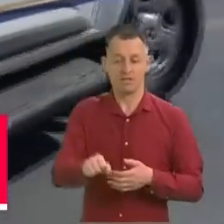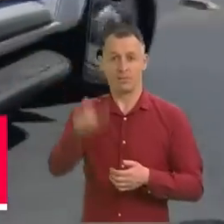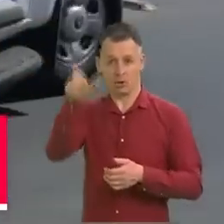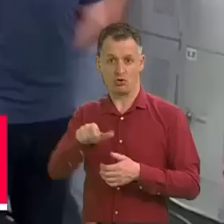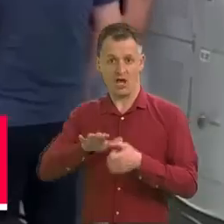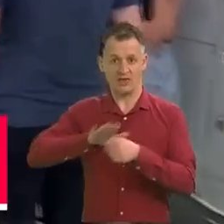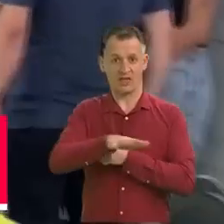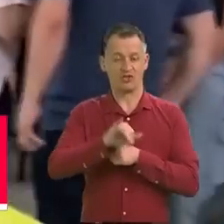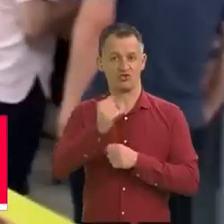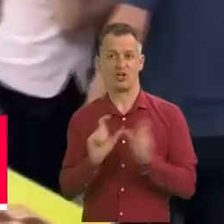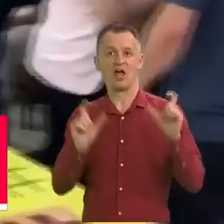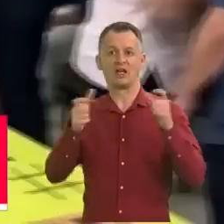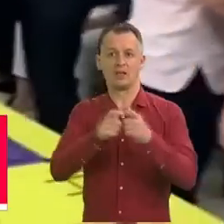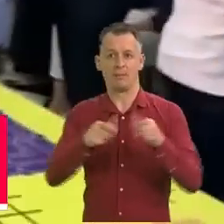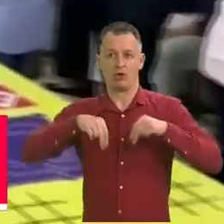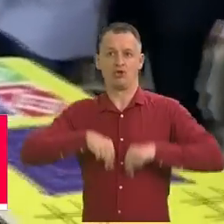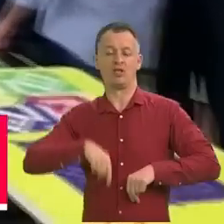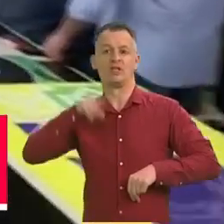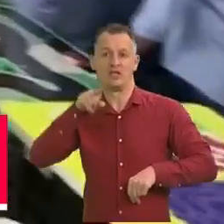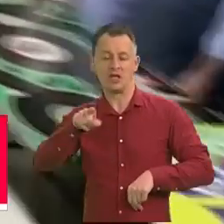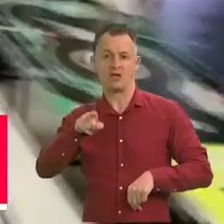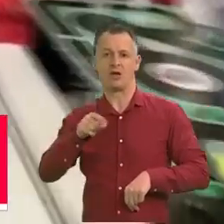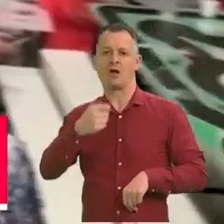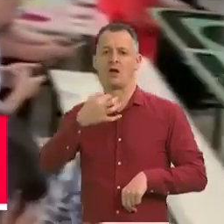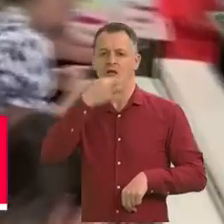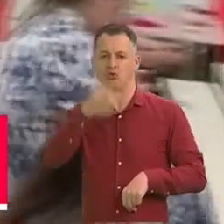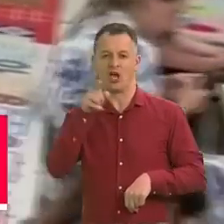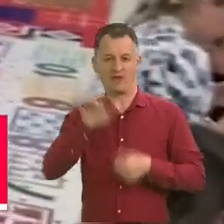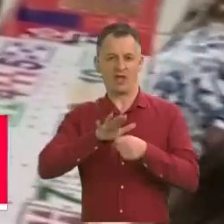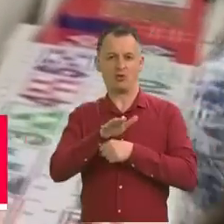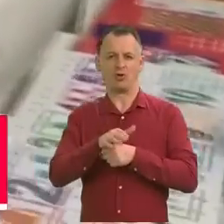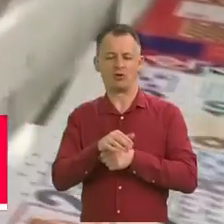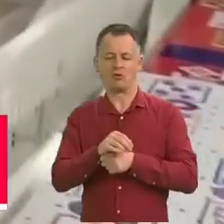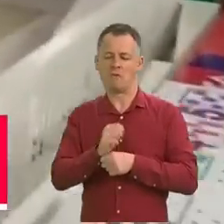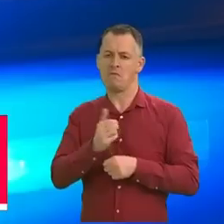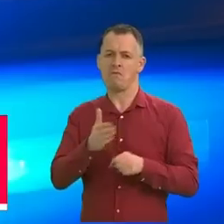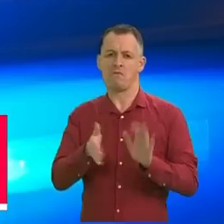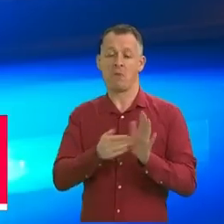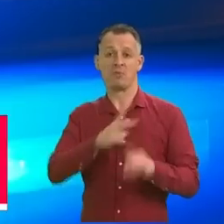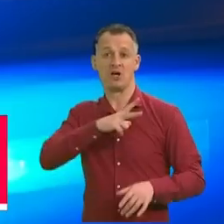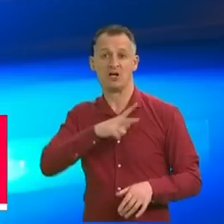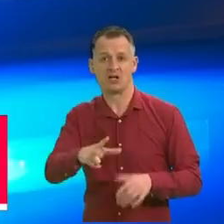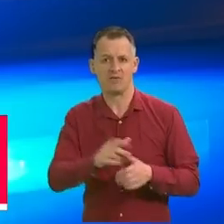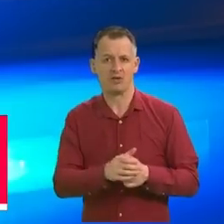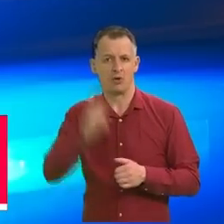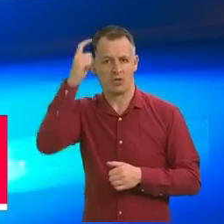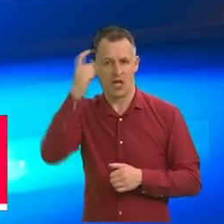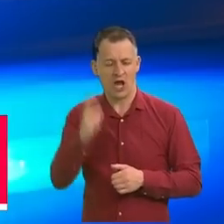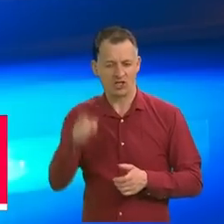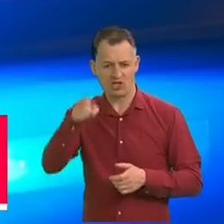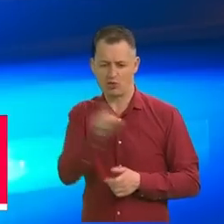arestat. Președintele Luis Inácio Lula da Silva a catalogat atacul drept o monstruozitate. O tragedie ca aceasta